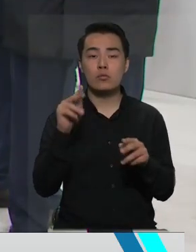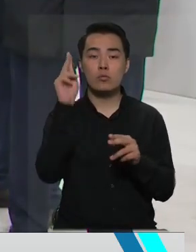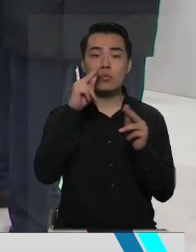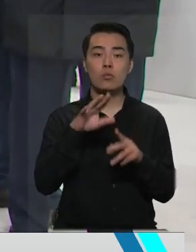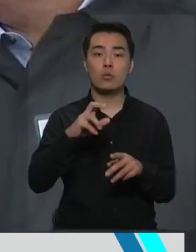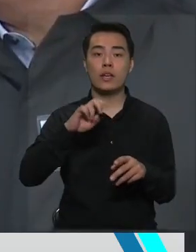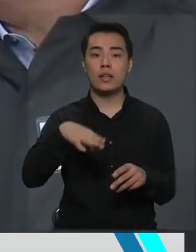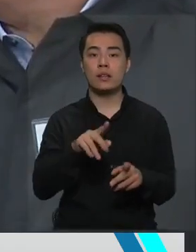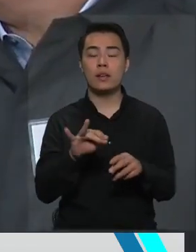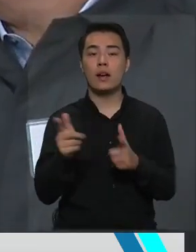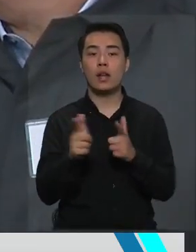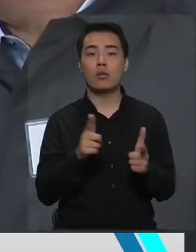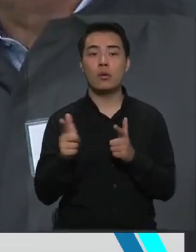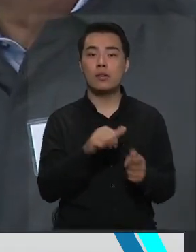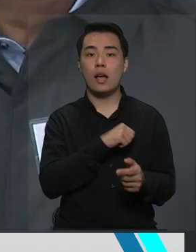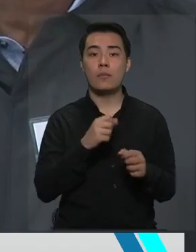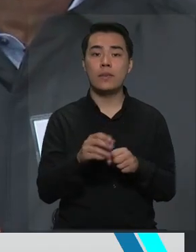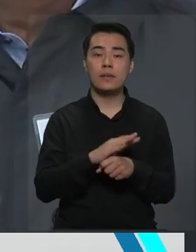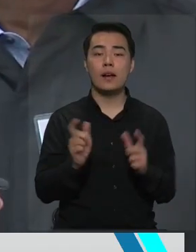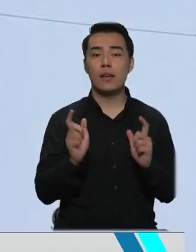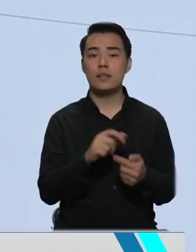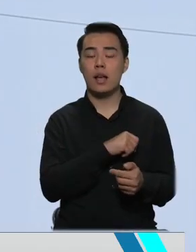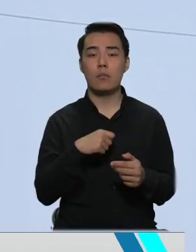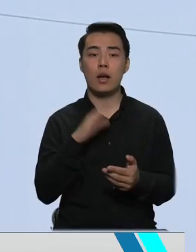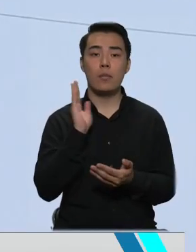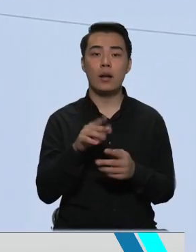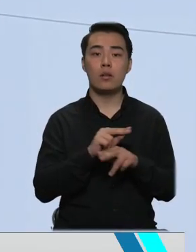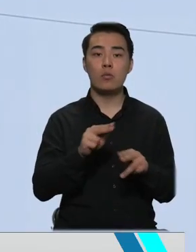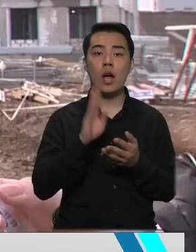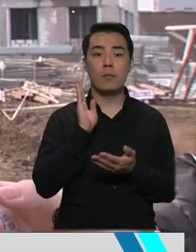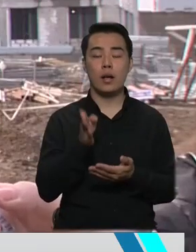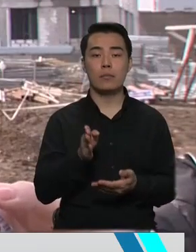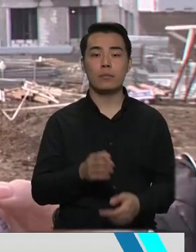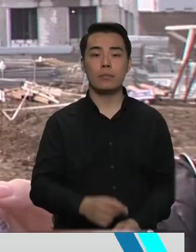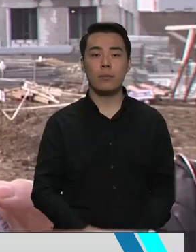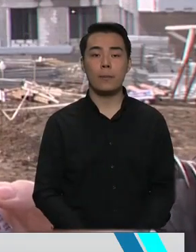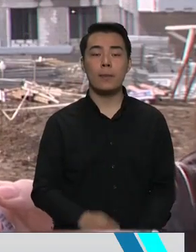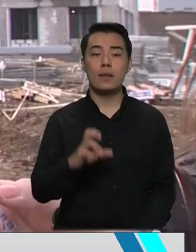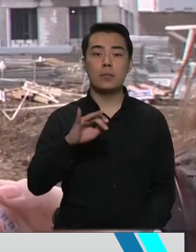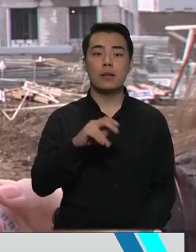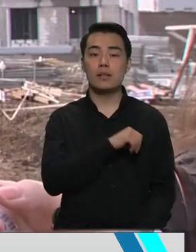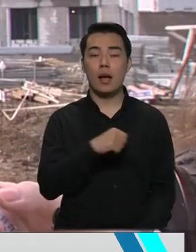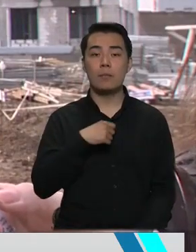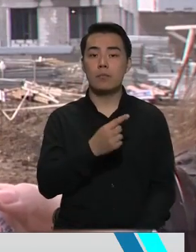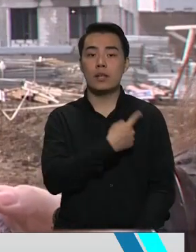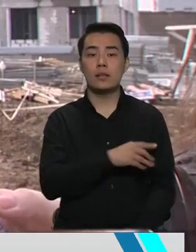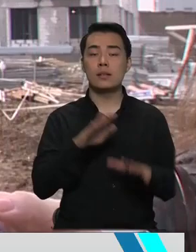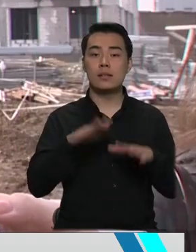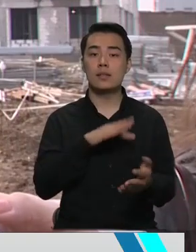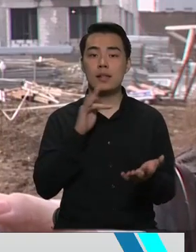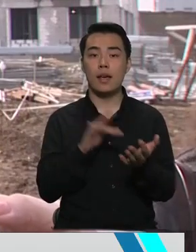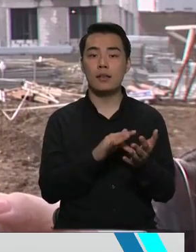переподготовка специалистов по инфекционному в том числе фтизиатрическом профилю И не только специфика данного медицинского центра